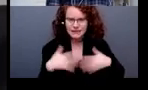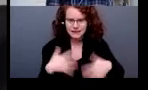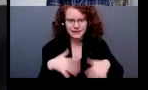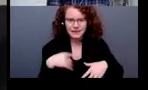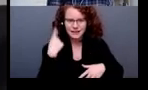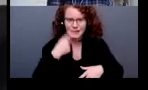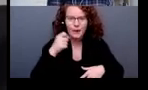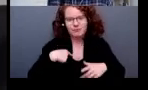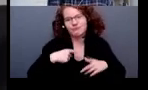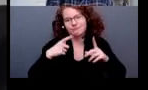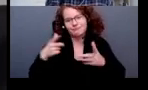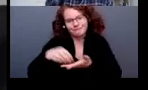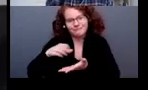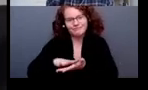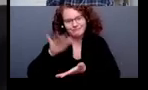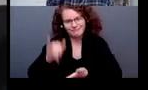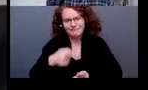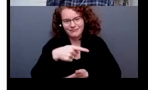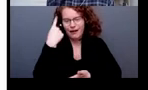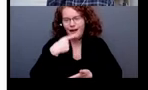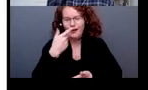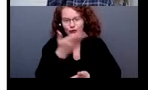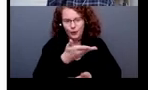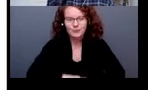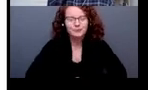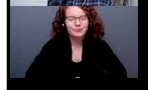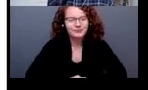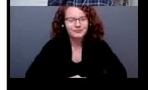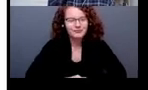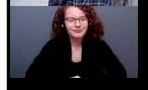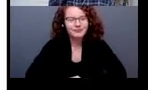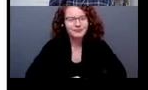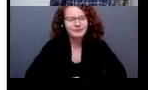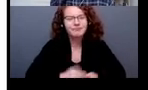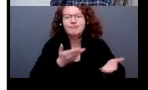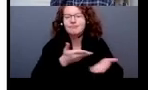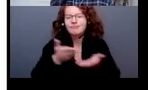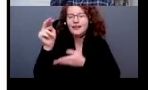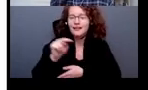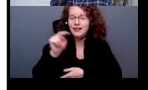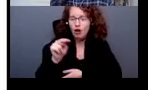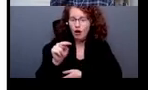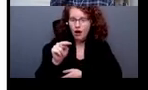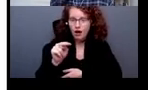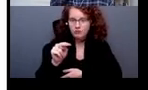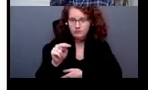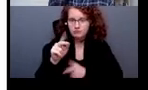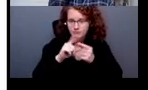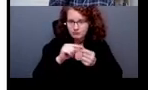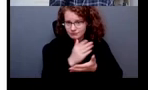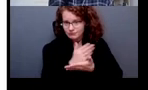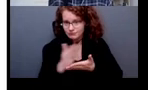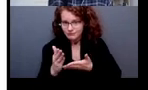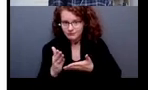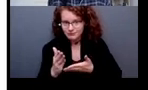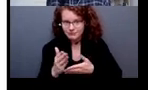l'image. Donc voilà. Donc je laisse peut-être Nicolas vous présenter la dernière partie